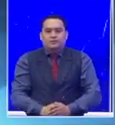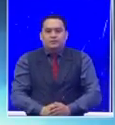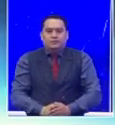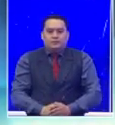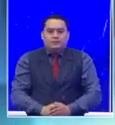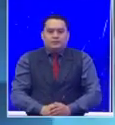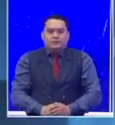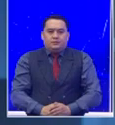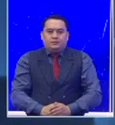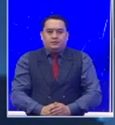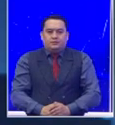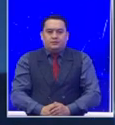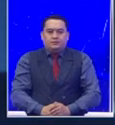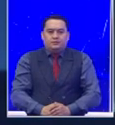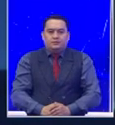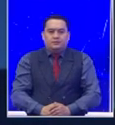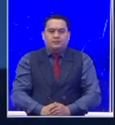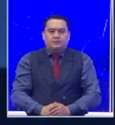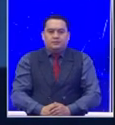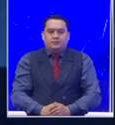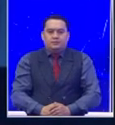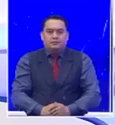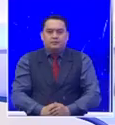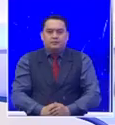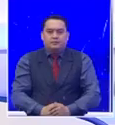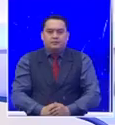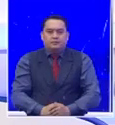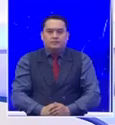Шинкенджи, телекомпания ЖТСУ, Талдыкурган.